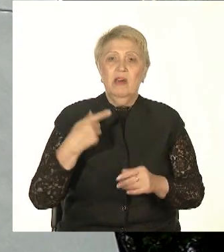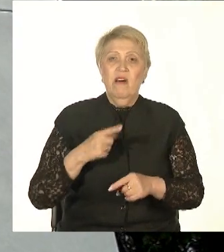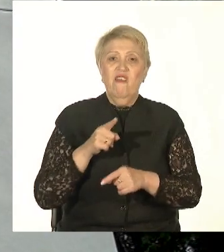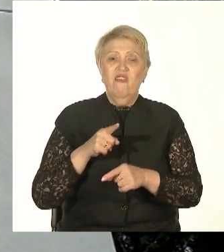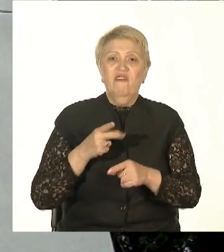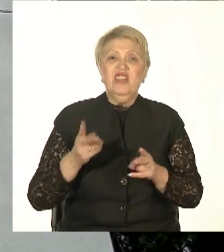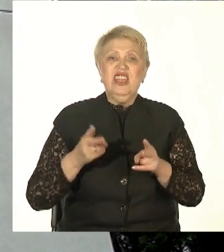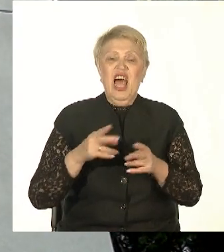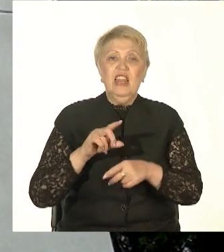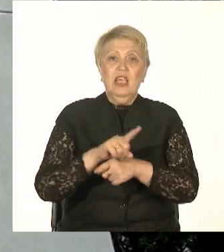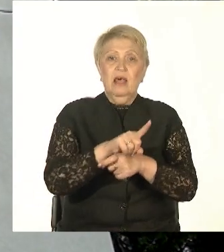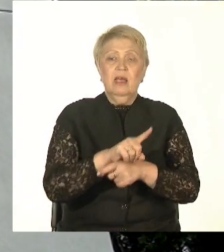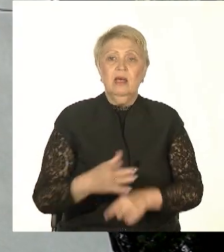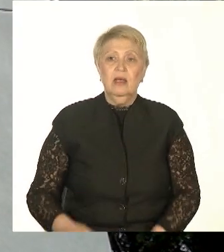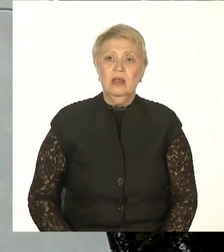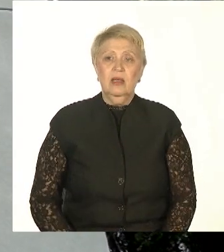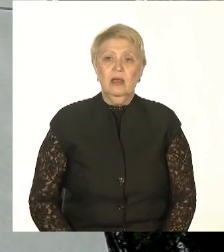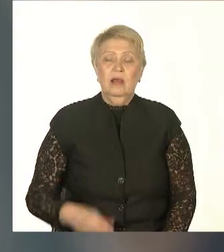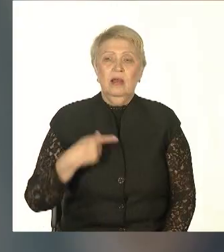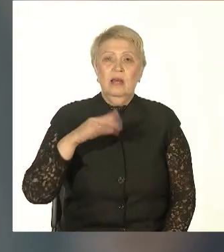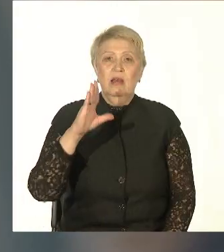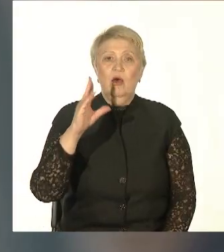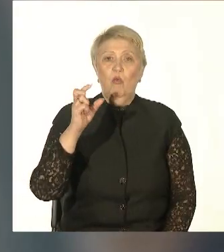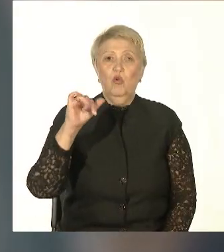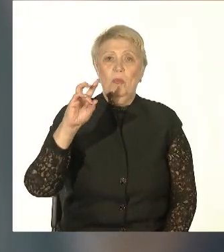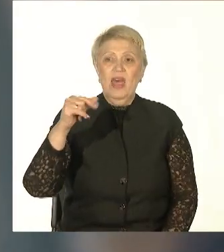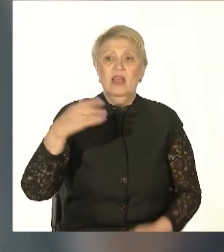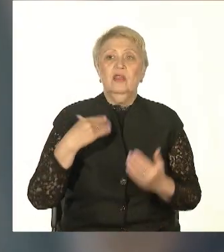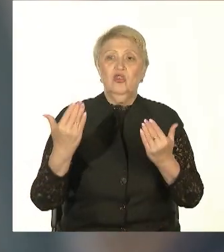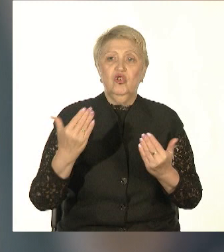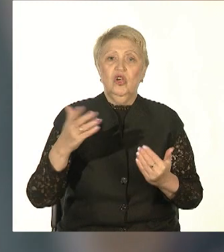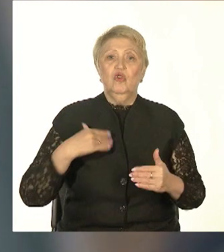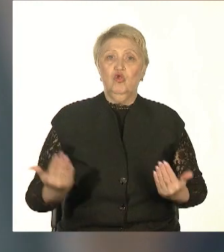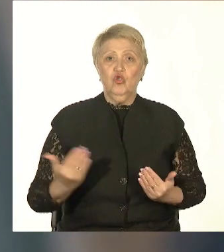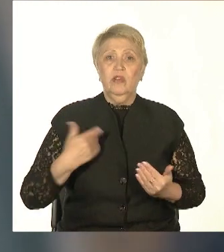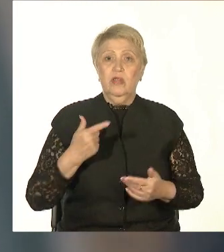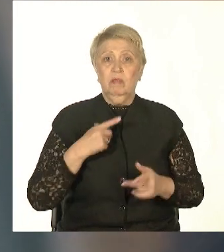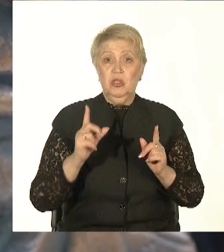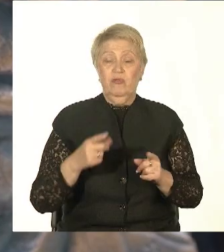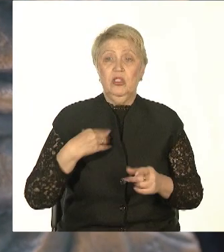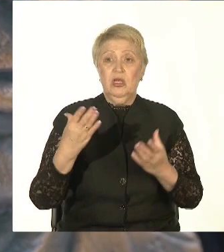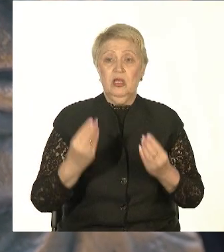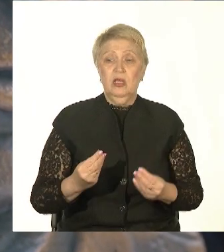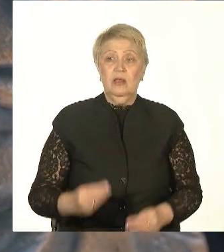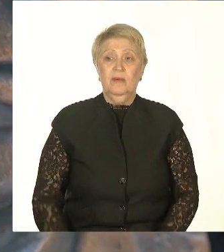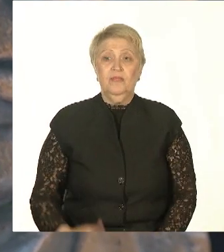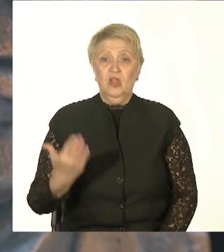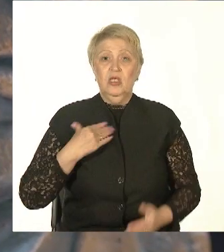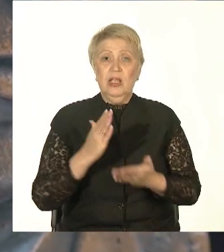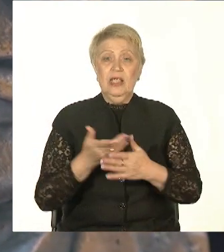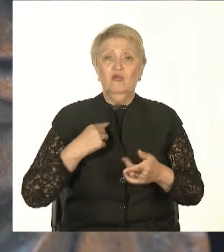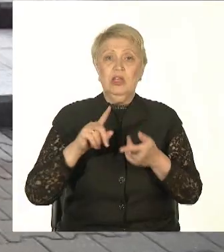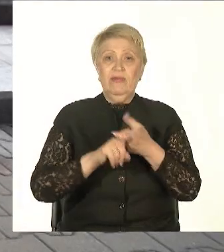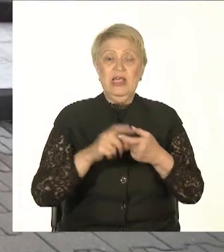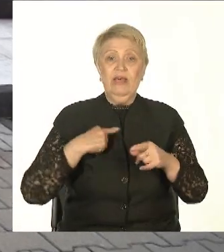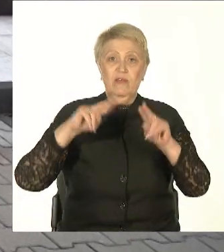их. Юрий Бабанский и Виталий Бубенин, они живы по сей день. Причем Бубенин очень активно поддерживает связь до сих пор и с